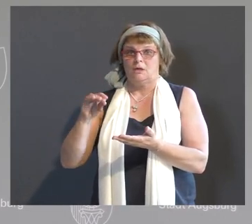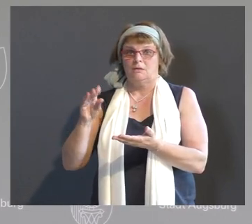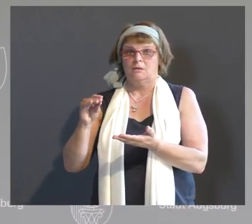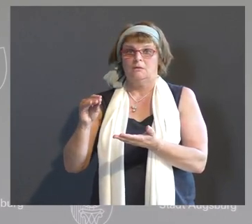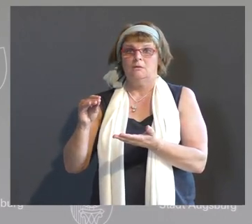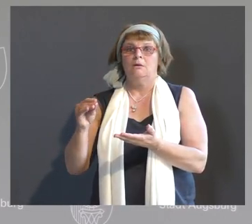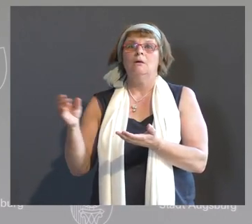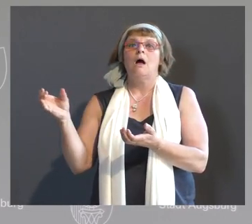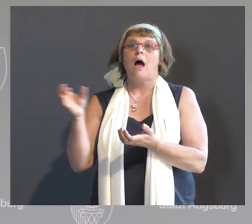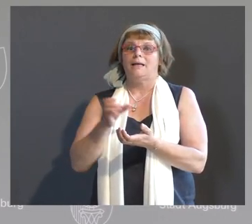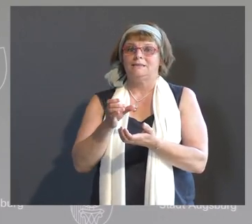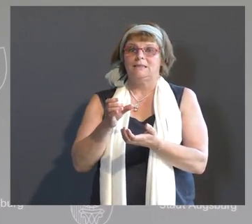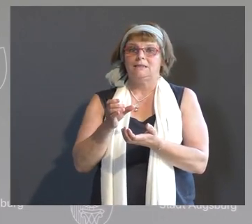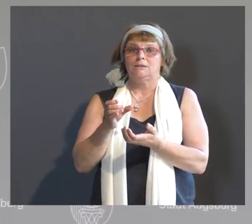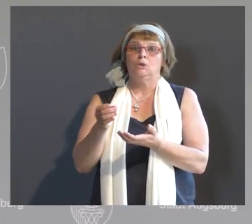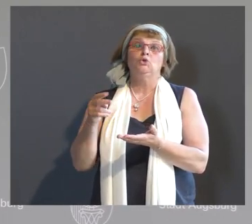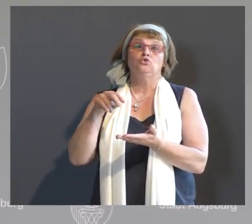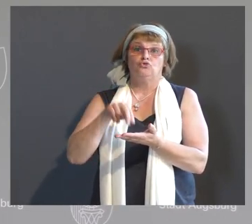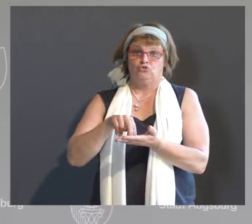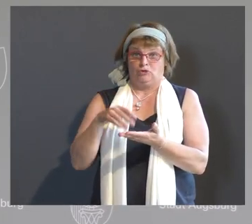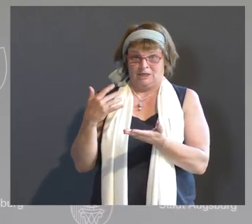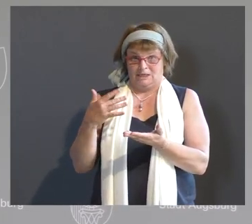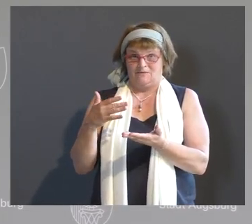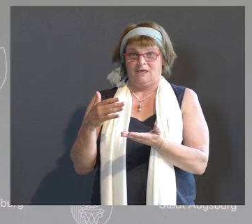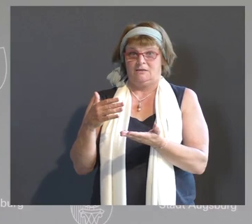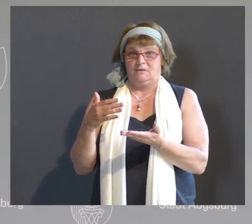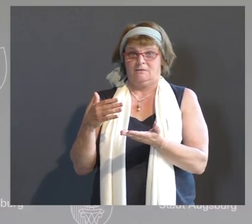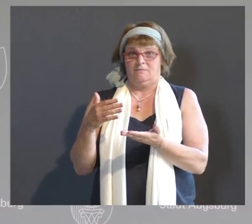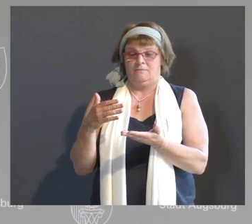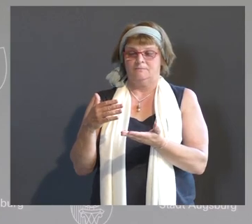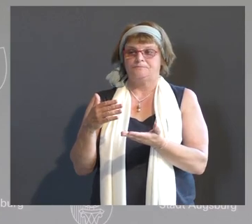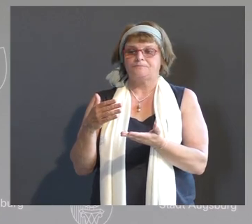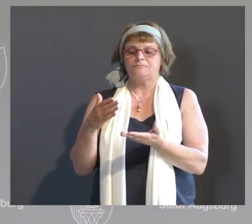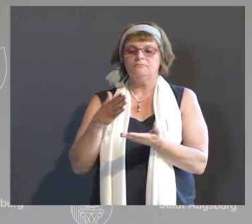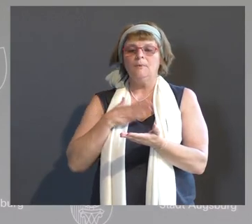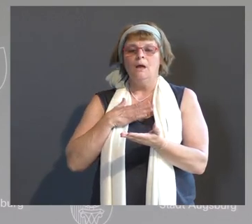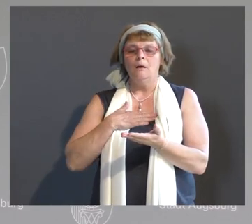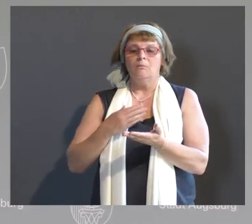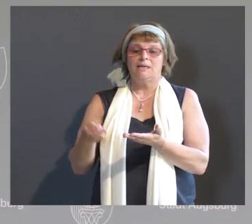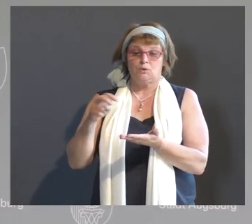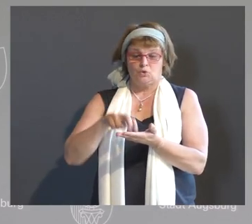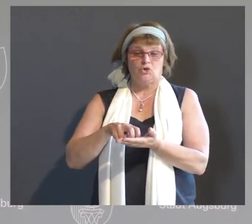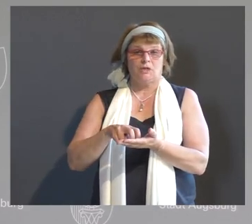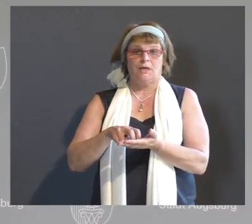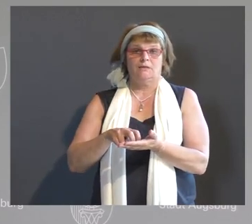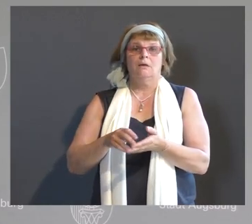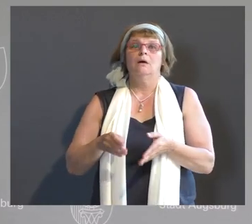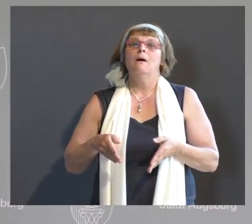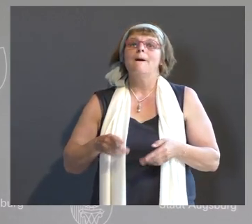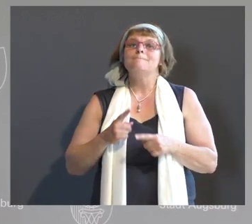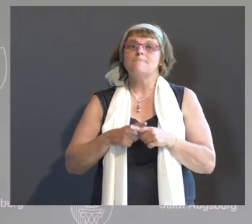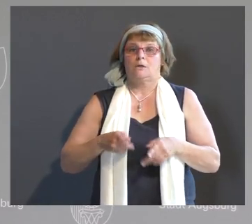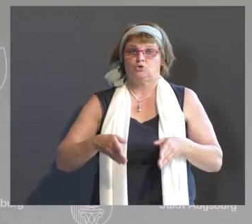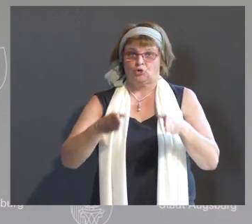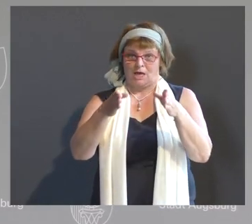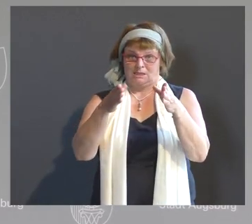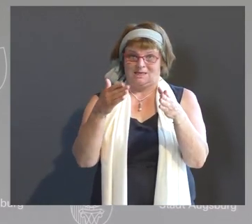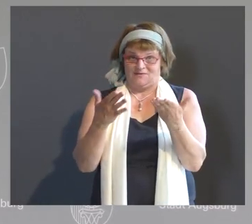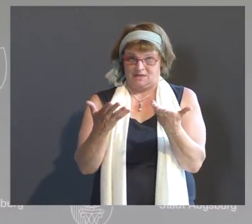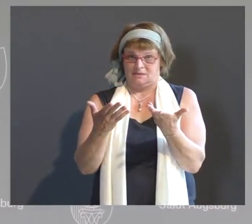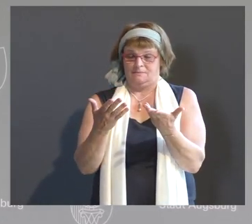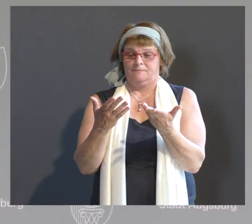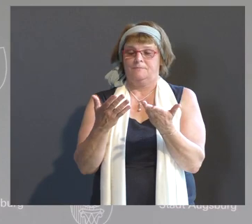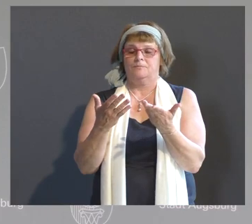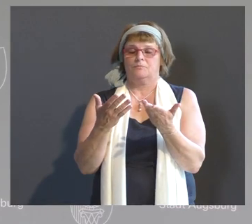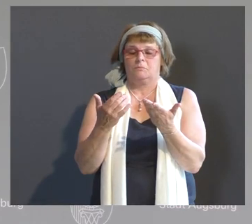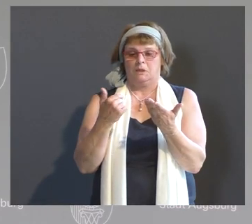in der Maximilianstraße die Zuständigkeit hatte. Ich möchte ja den Einsatzverlauf möglichst authentisch